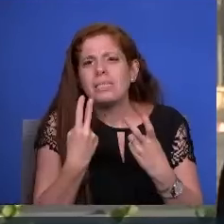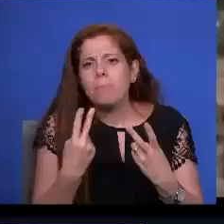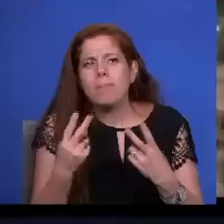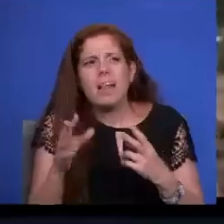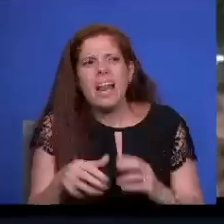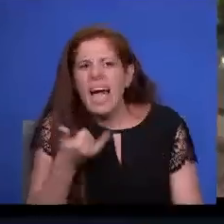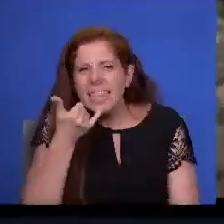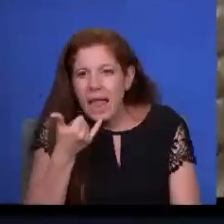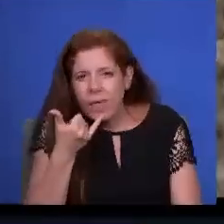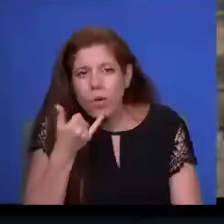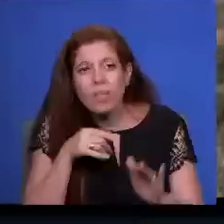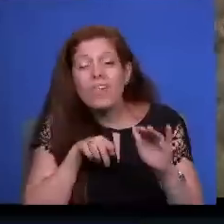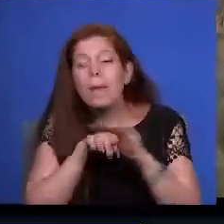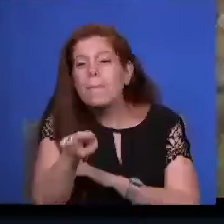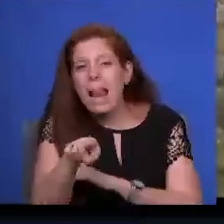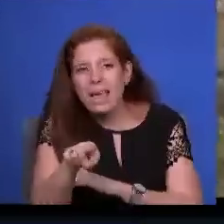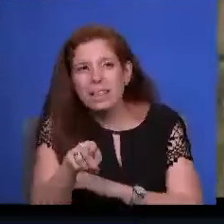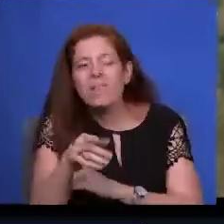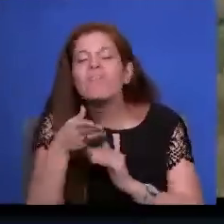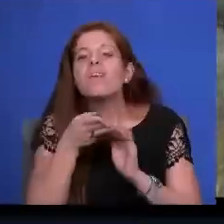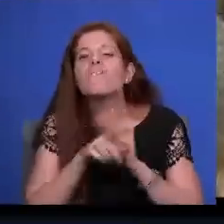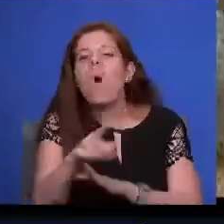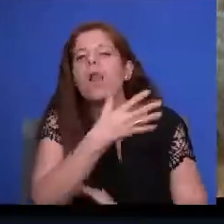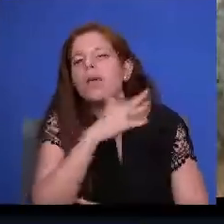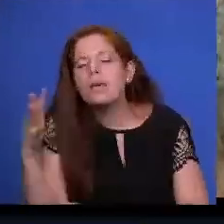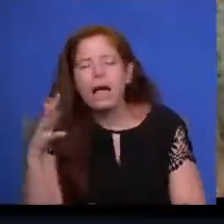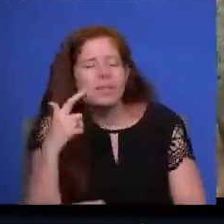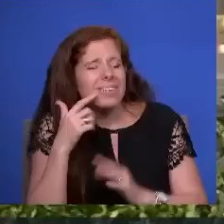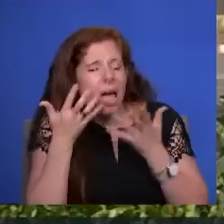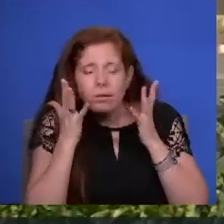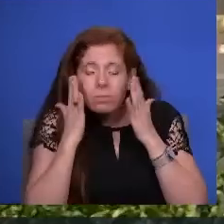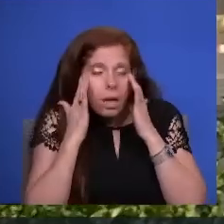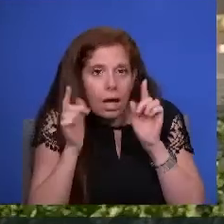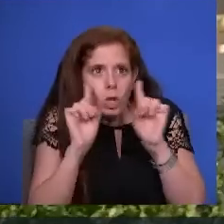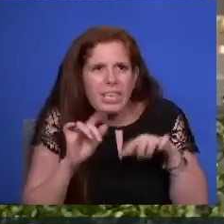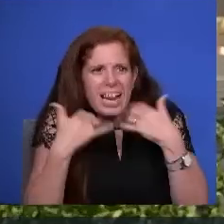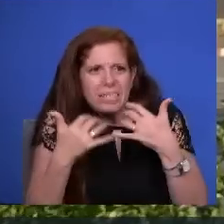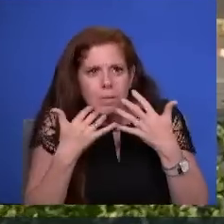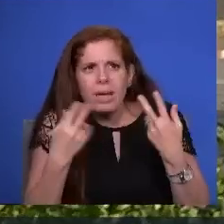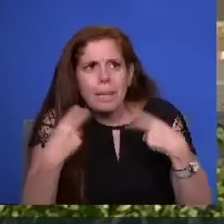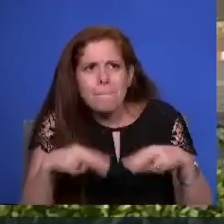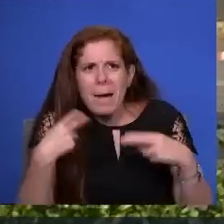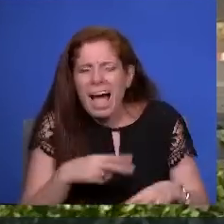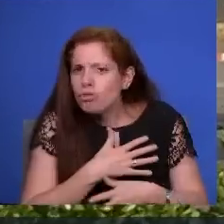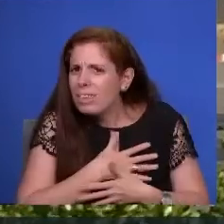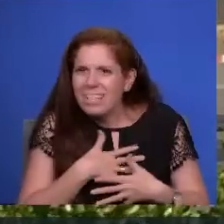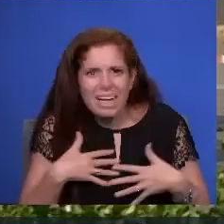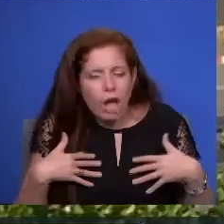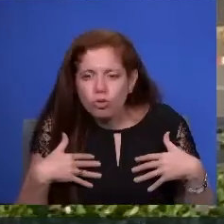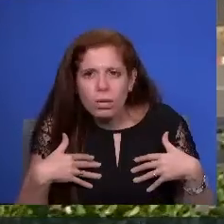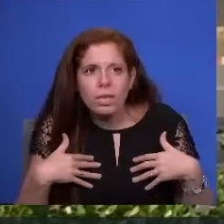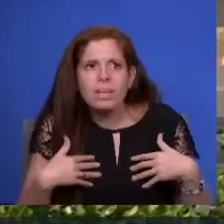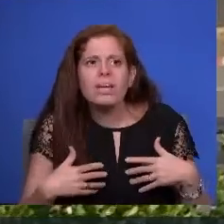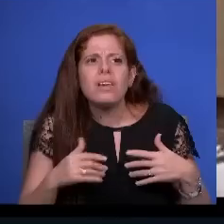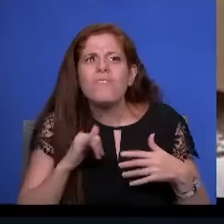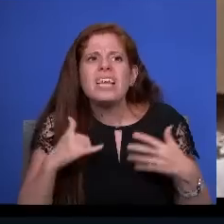איזשהו טלפון ולהימלט ולברוח לתוך היער. זה היה סרט, אני לא יודעת איך להסביר את הפחד שאני הרגשתי ואיזה